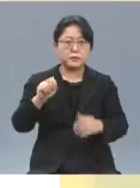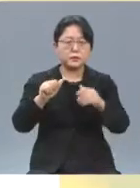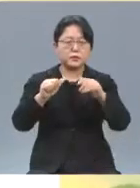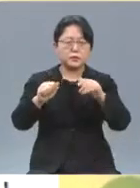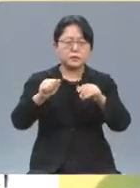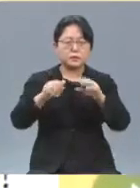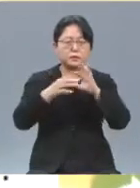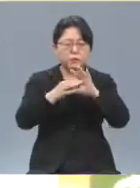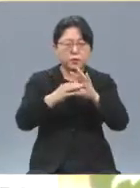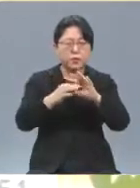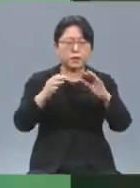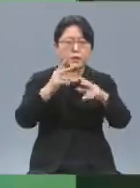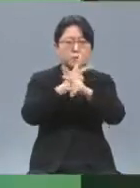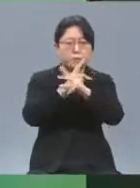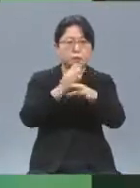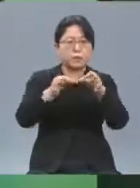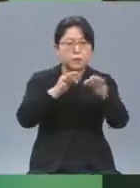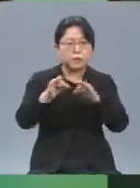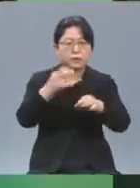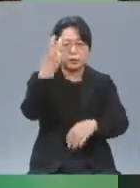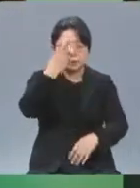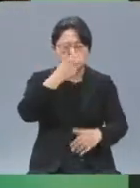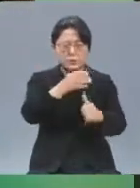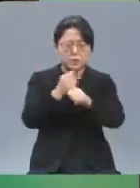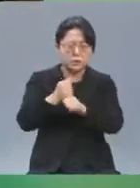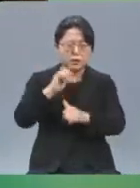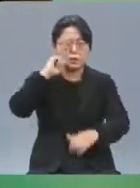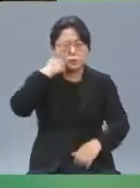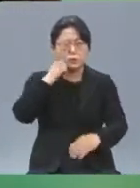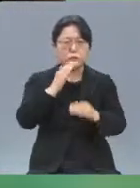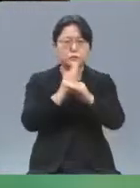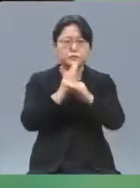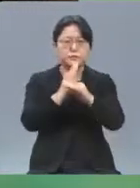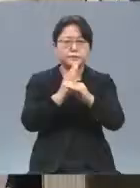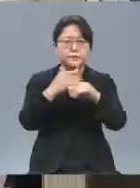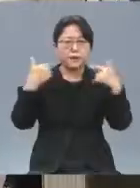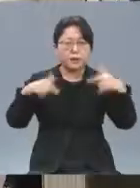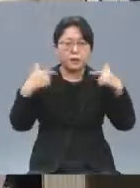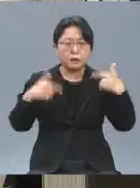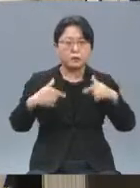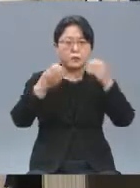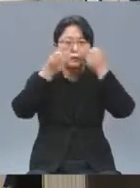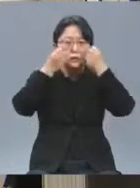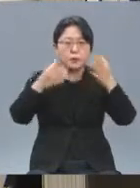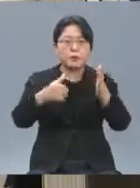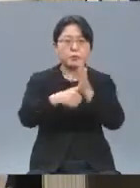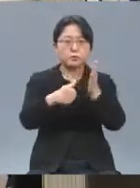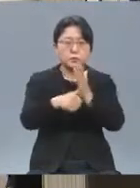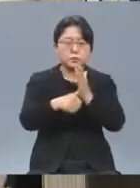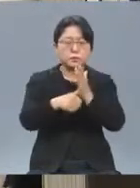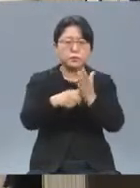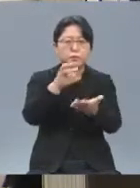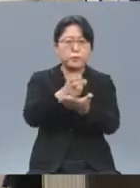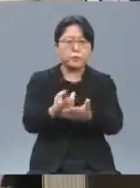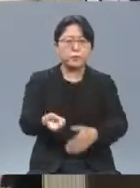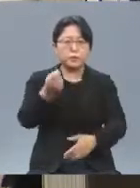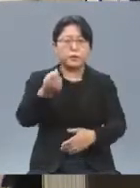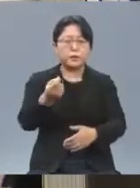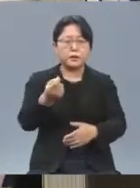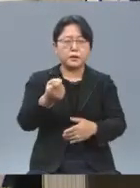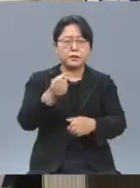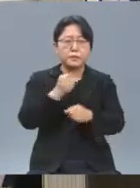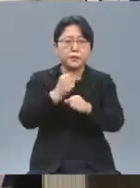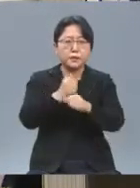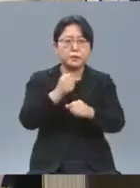비대면 거래가 늘면서 단속과 검거가 더 어려워졌습니다. 항상 새로운 물질이 법보다 빨리